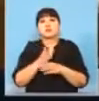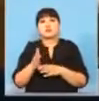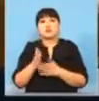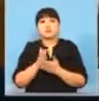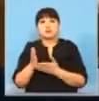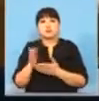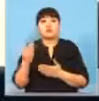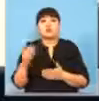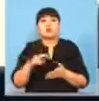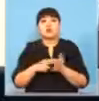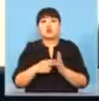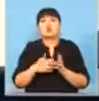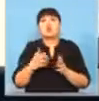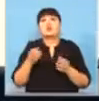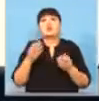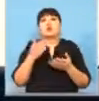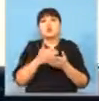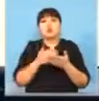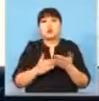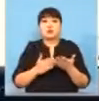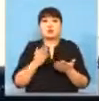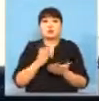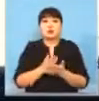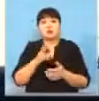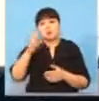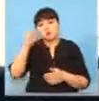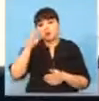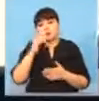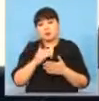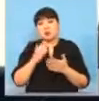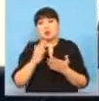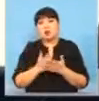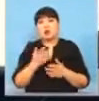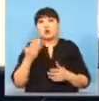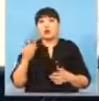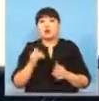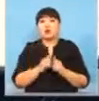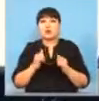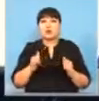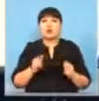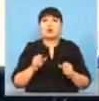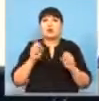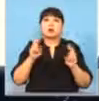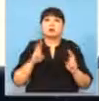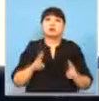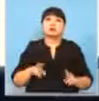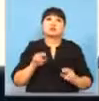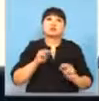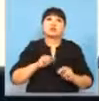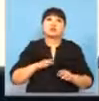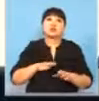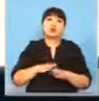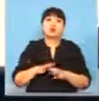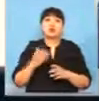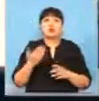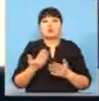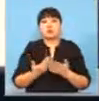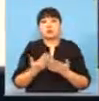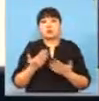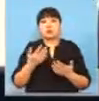Жоспардың бірнеше бағыты бар. Ол бірінші бағытта мемлекеттік бағдарламалар өңірлерді дамыту бағдарламасы аясында іске асырылу. Бұл